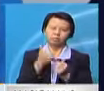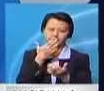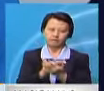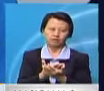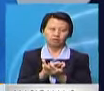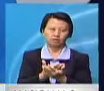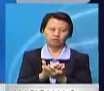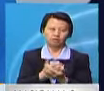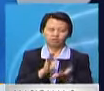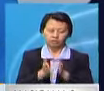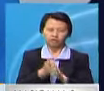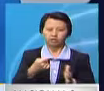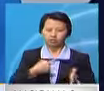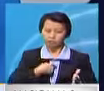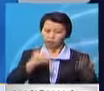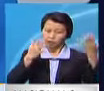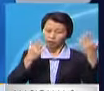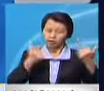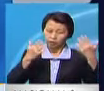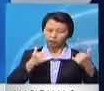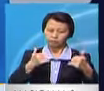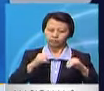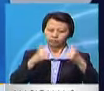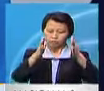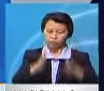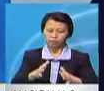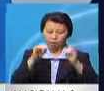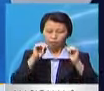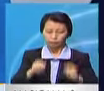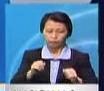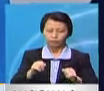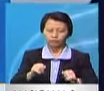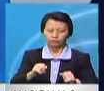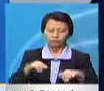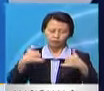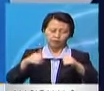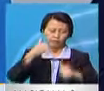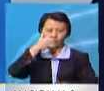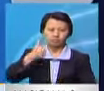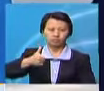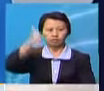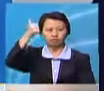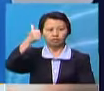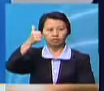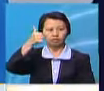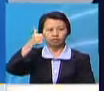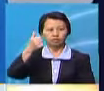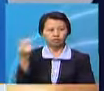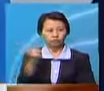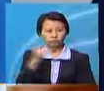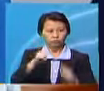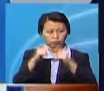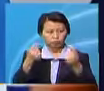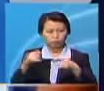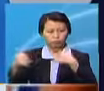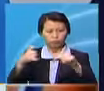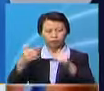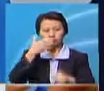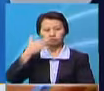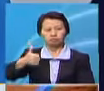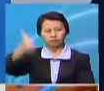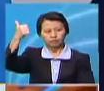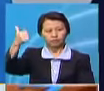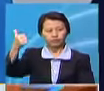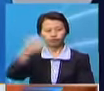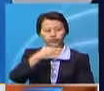So saya harap kita dapat bagi hasil yang terbaik, kedua-dua pasukan bagi hasil yang terbaik